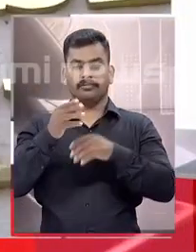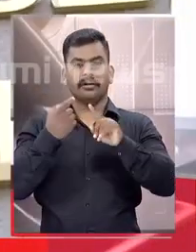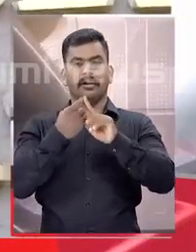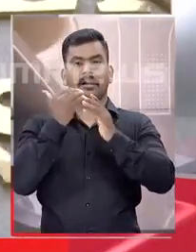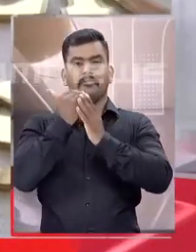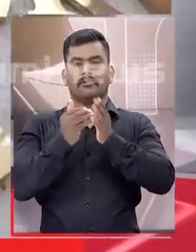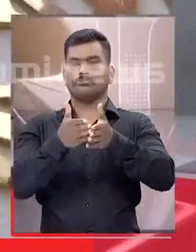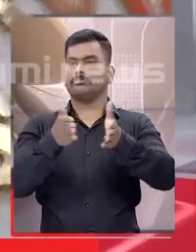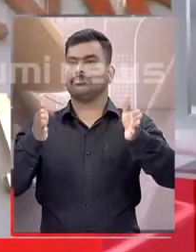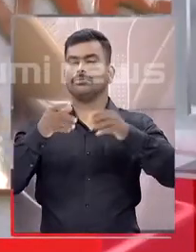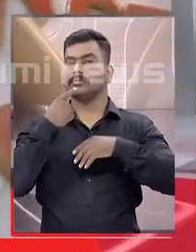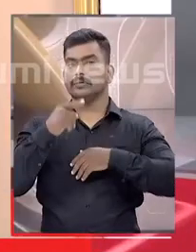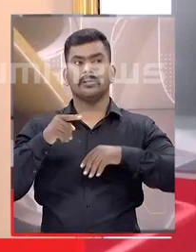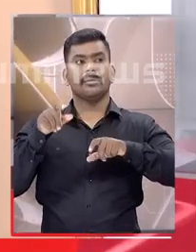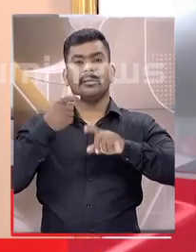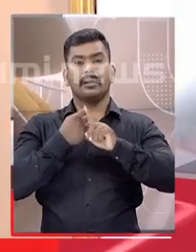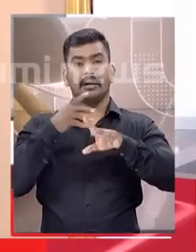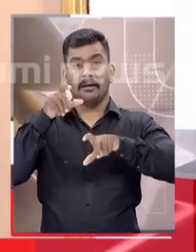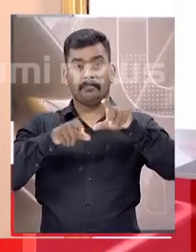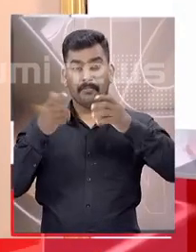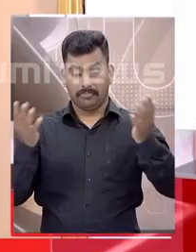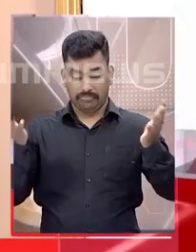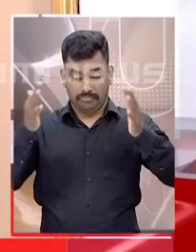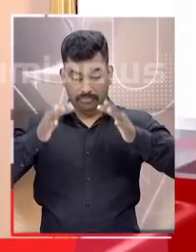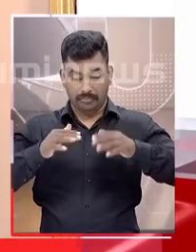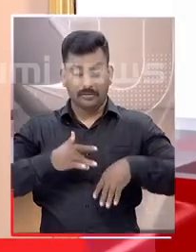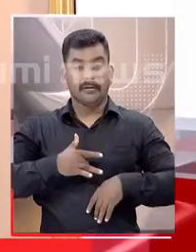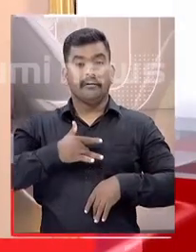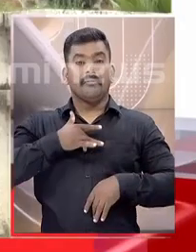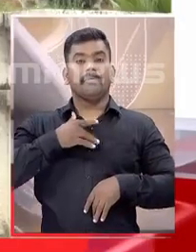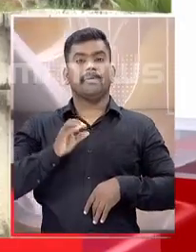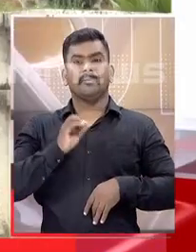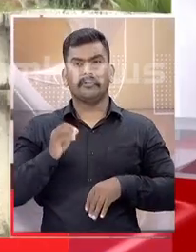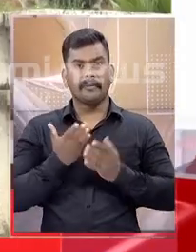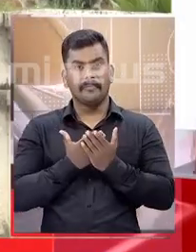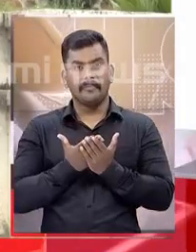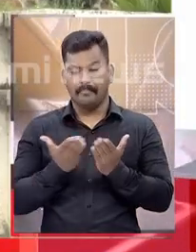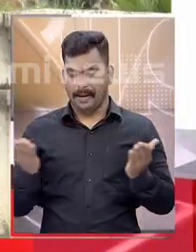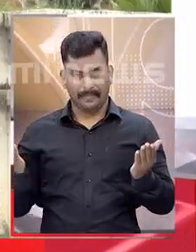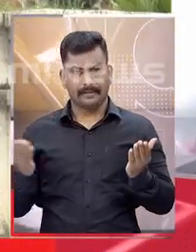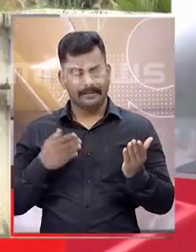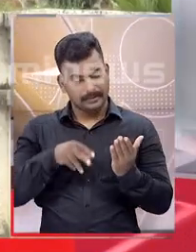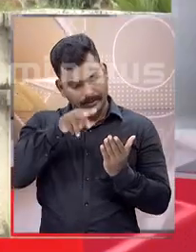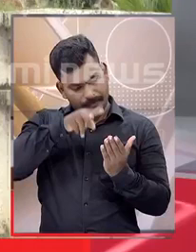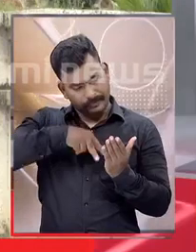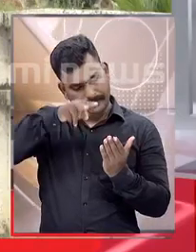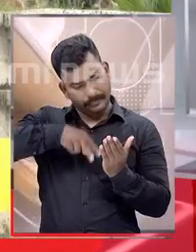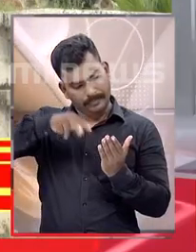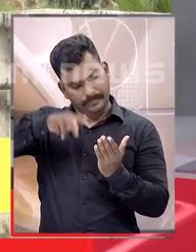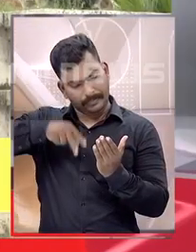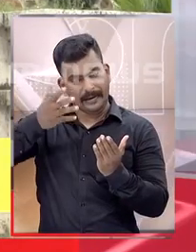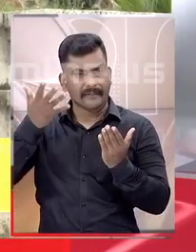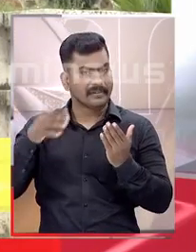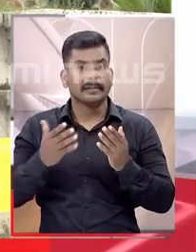അന്ന് പറഞ്ഞു, മലയാളി വ്യക്തിത്വത്തിന്റെ സത്വ തിരിച്ചറിയുന്നില്ലെന്ന്. അന്നത്തെ പത്രം ഞാന് അന്ന് മൊത്തം വായിച്ചു.